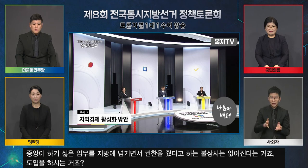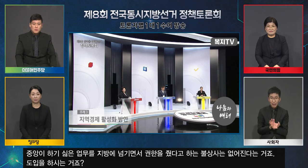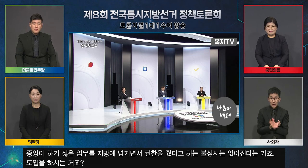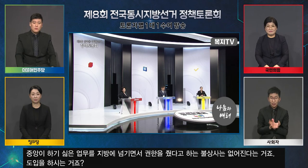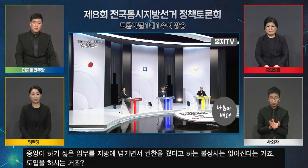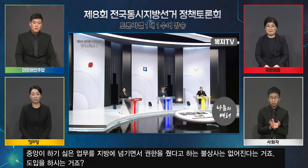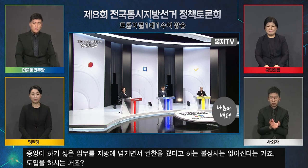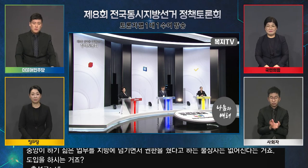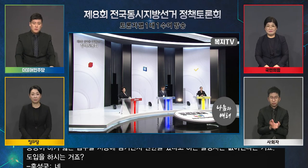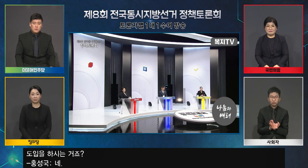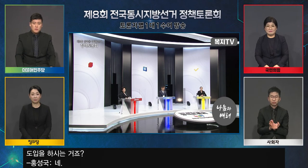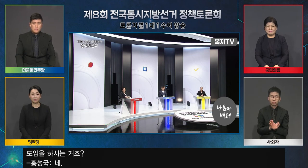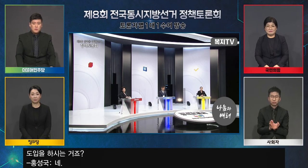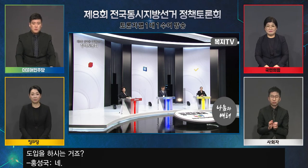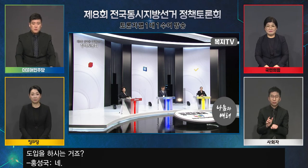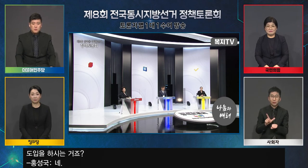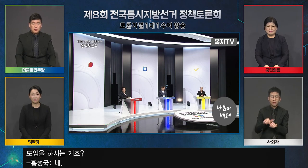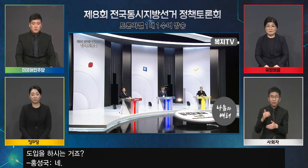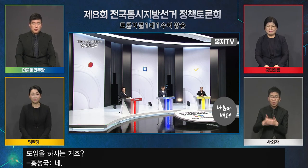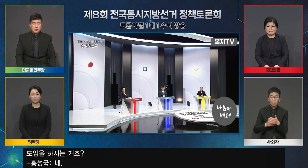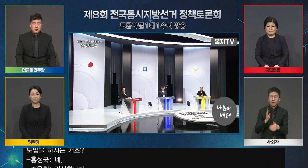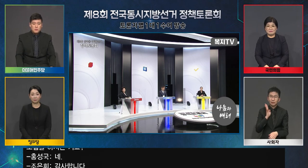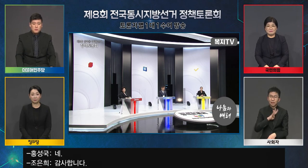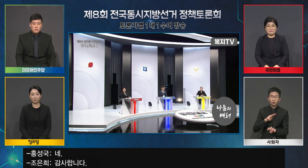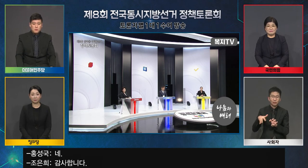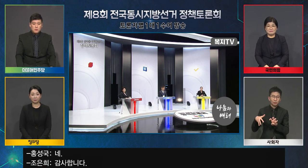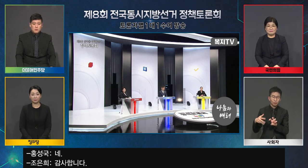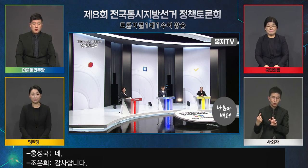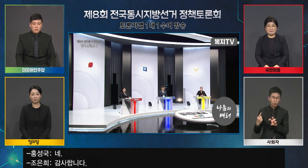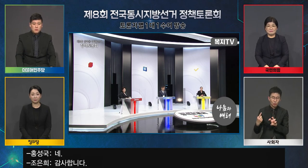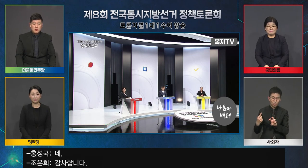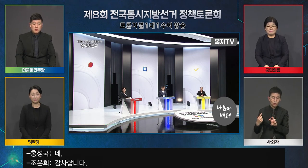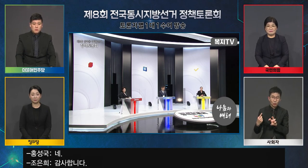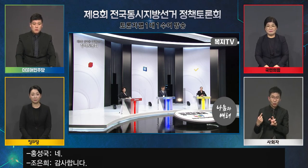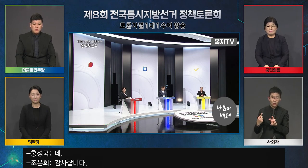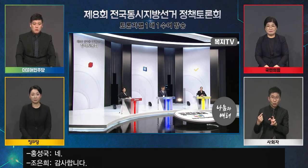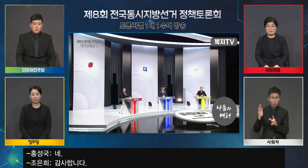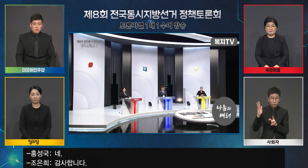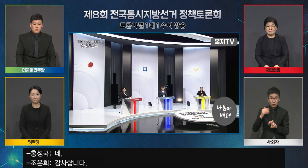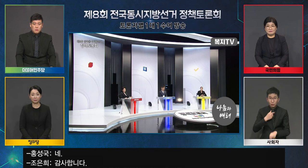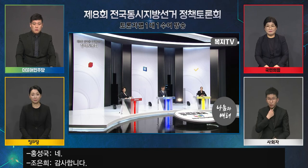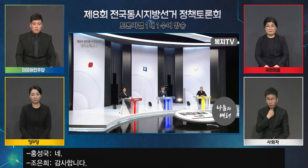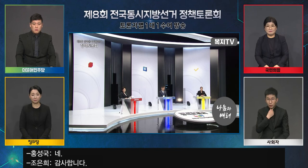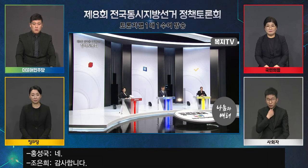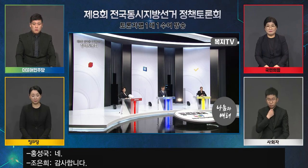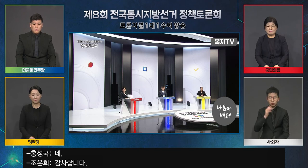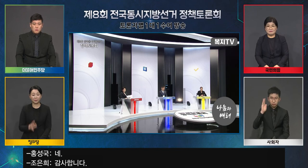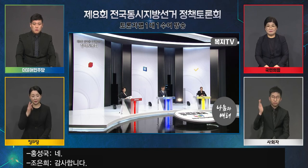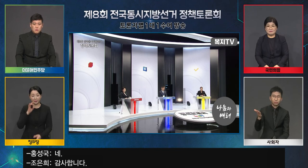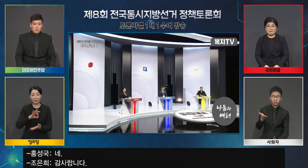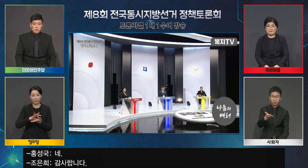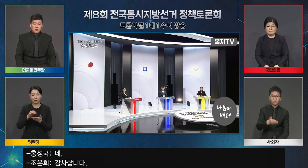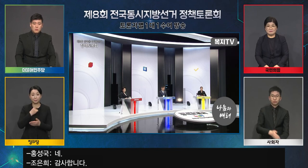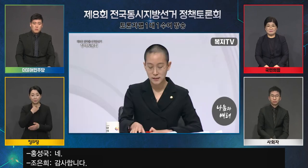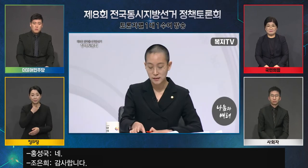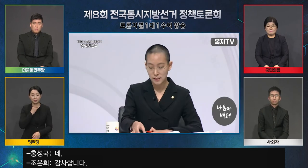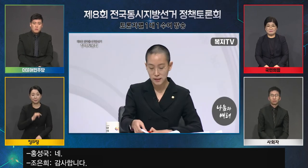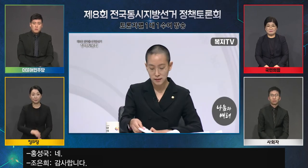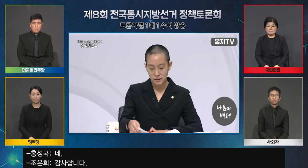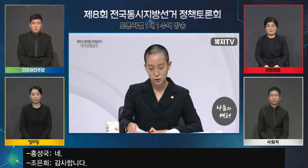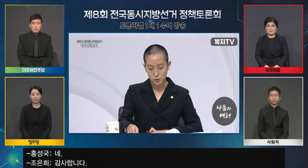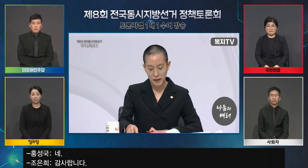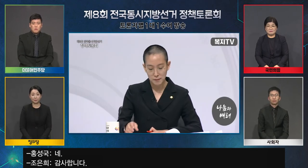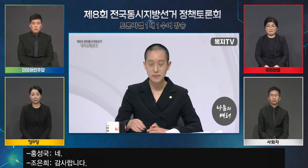정책위의장께서 4분 30초로 가장 시간이 많이 남으셨는데 발언권 사용하시겠습니까? 네. 사용하겠습니다. 제가